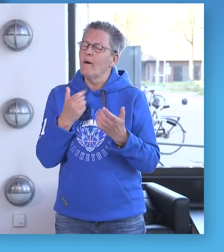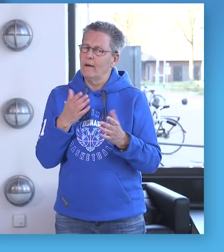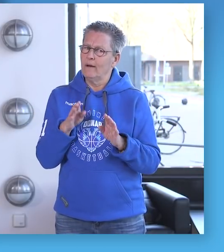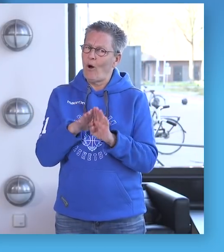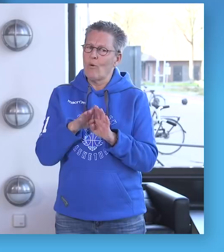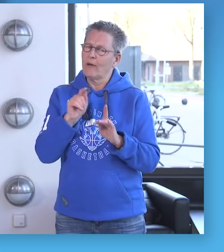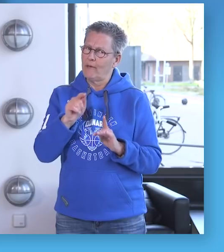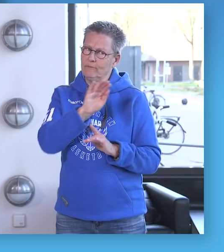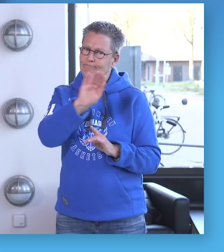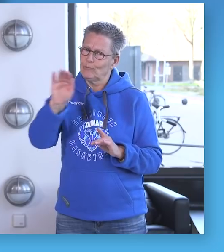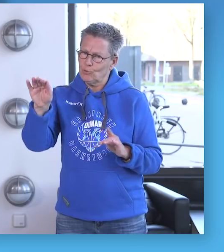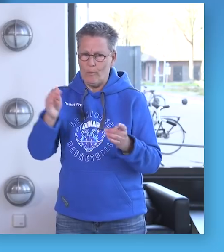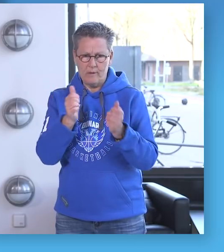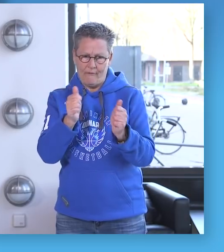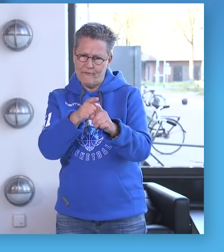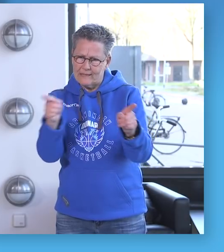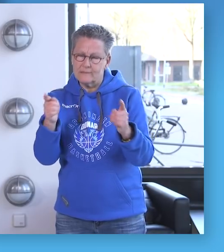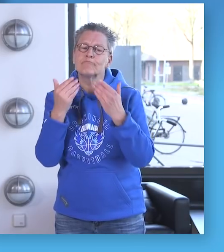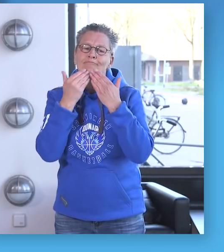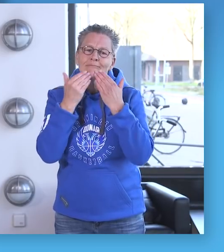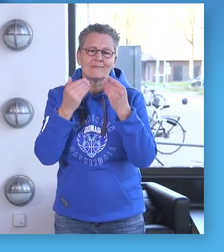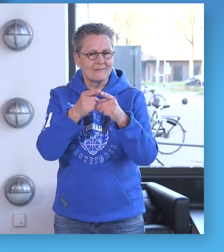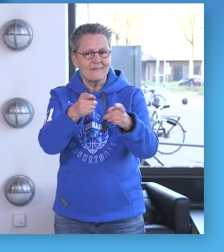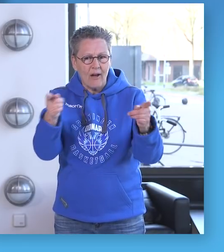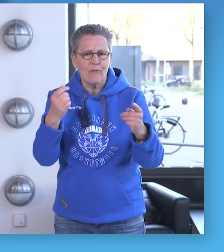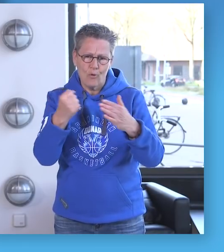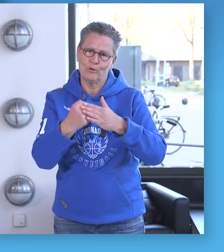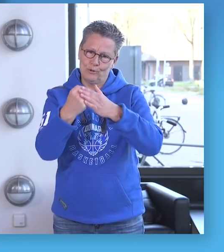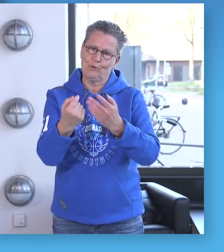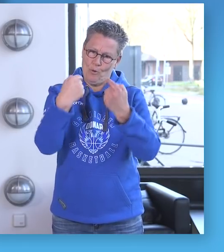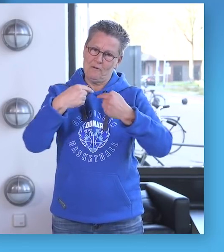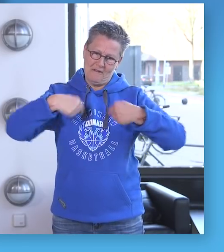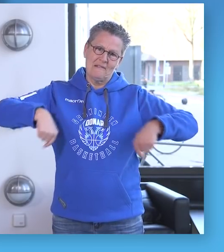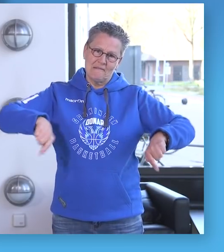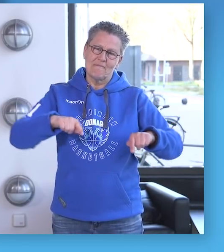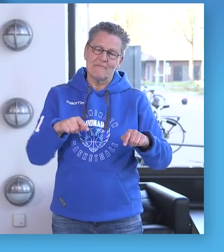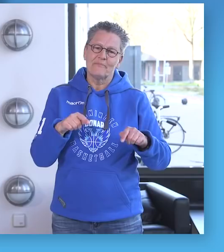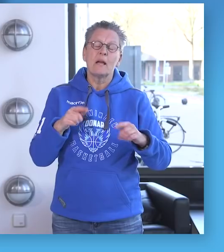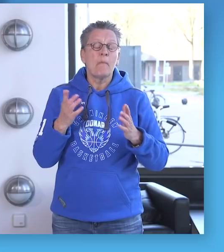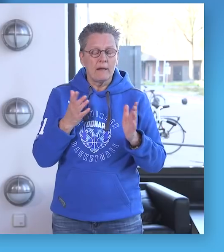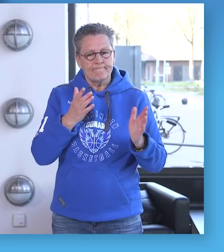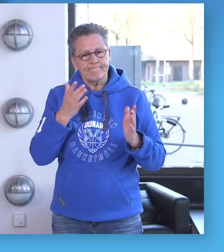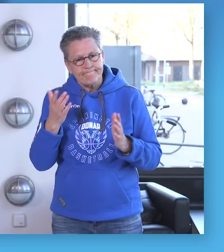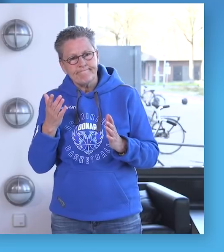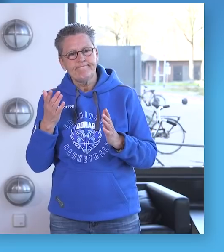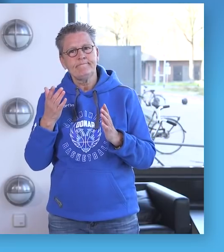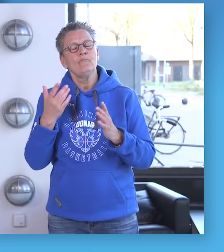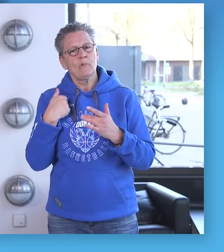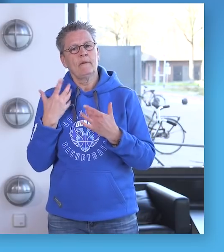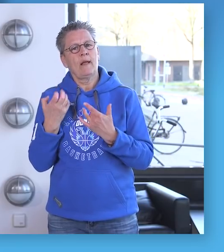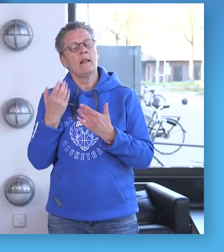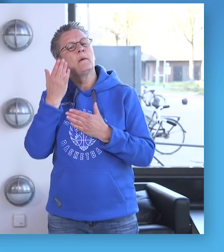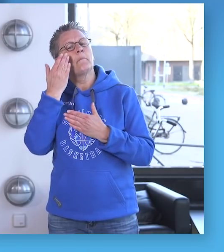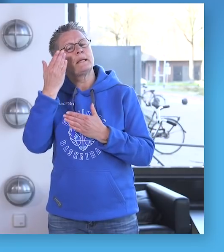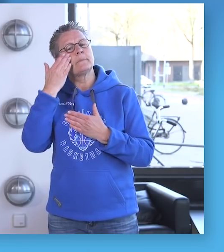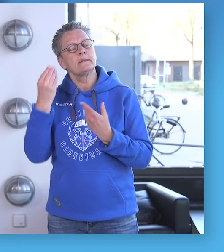ook genoemd hebben naar de fans. Dank voor al die steun. Maar je wilt als het ware een perspectief bieden